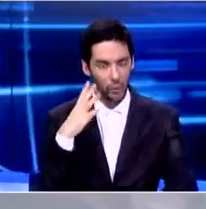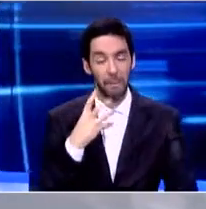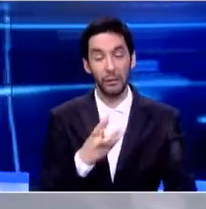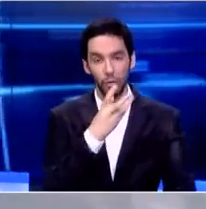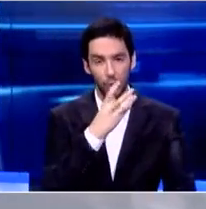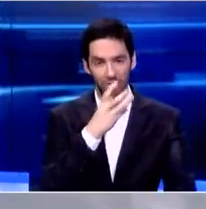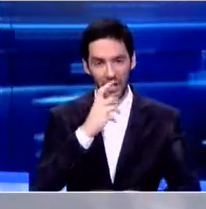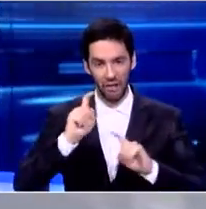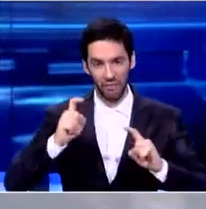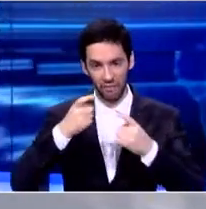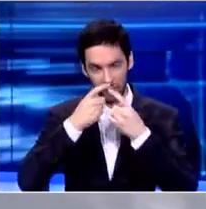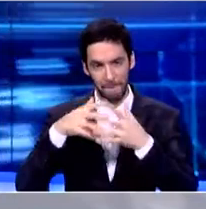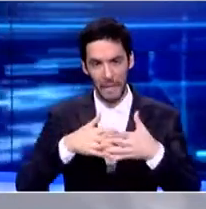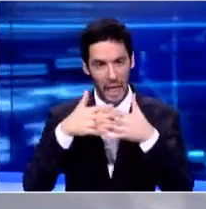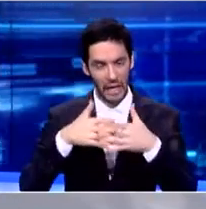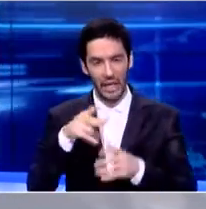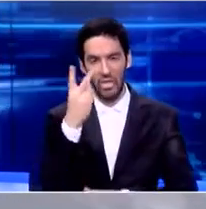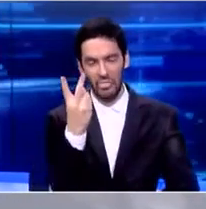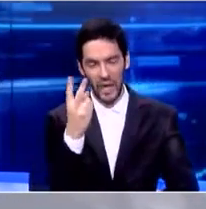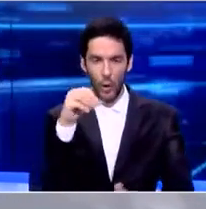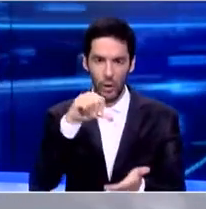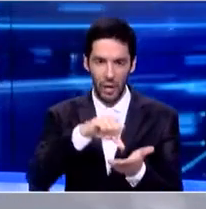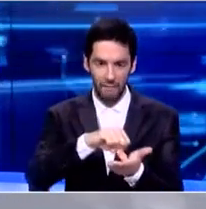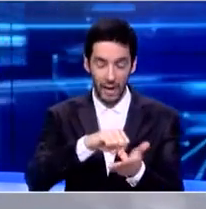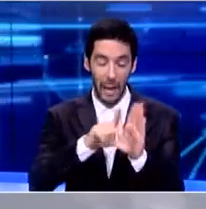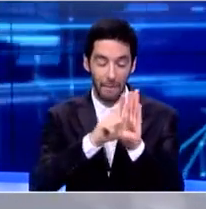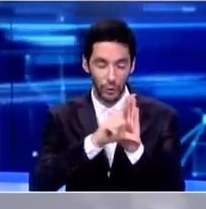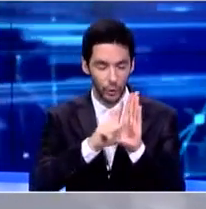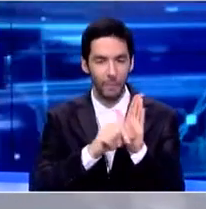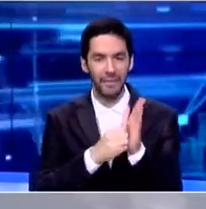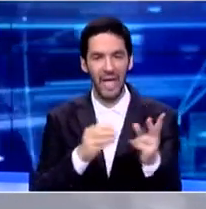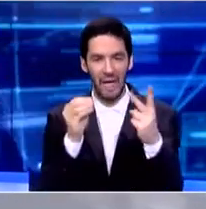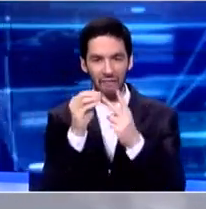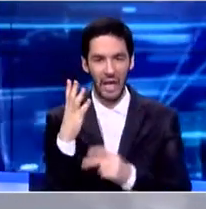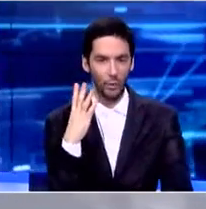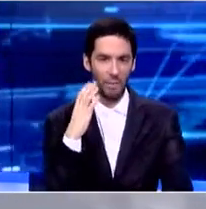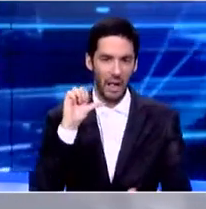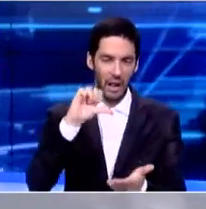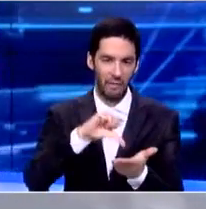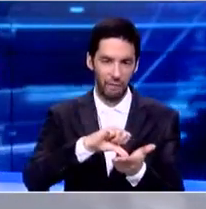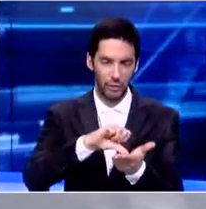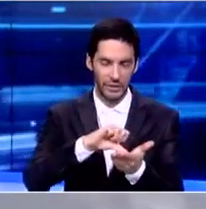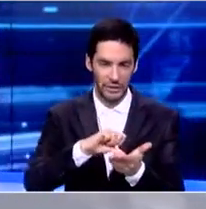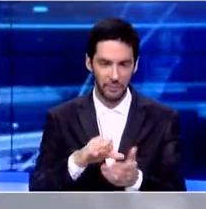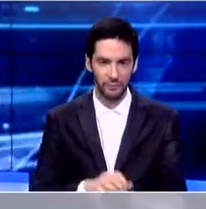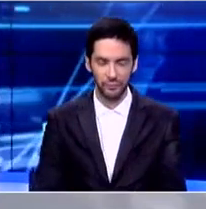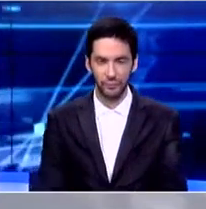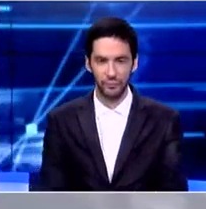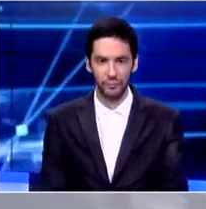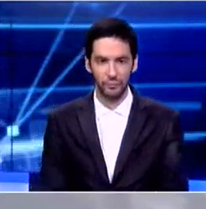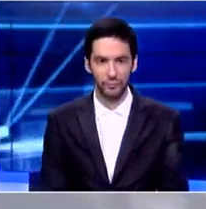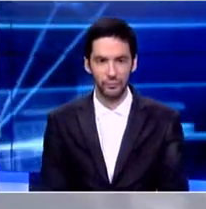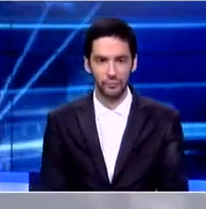διασωληνωμένα, 2 στη μονάδα εντατικής θεραπείας του Γενικού Νοσοκομείου Λεμεσού και 7 στη μονάδα εντατικής θεραπείας του Γενικού